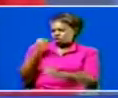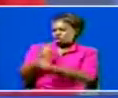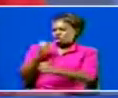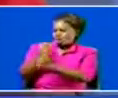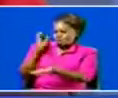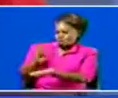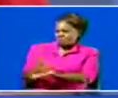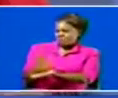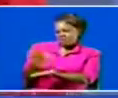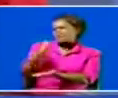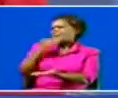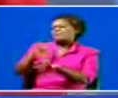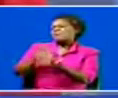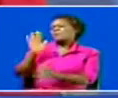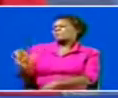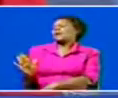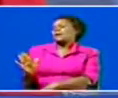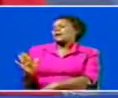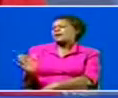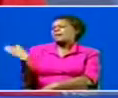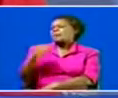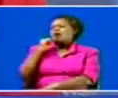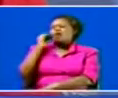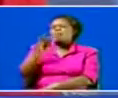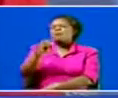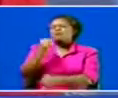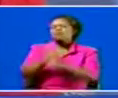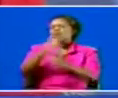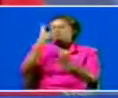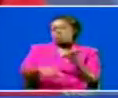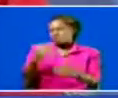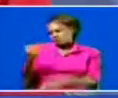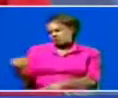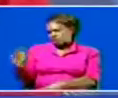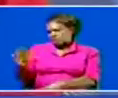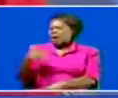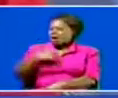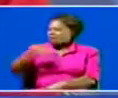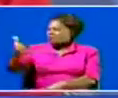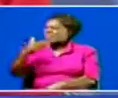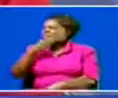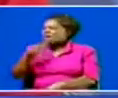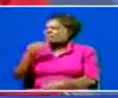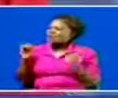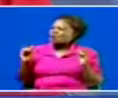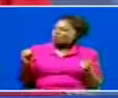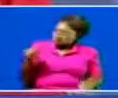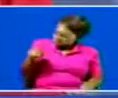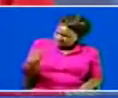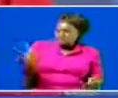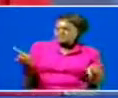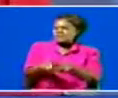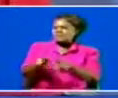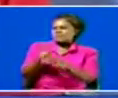Ndio, ndio. Yule ndiye mumeo, warudi kwa babako ukafanya nini? Wale watoto hawana baba mwingine. Ni yule yule